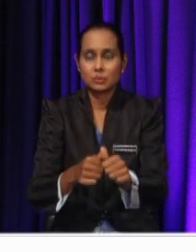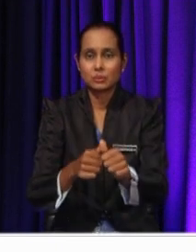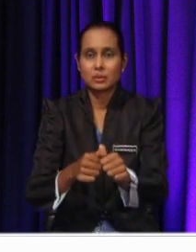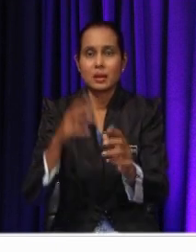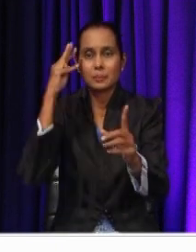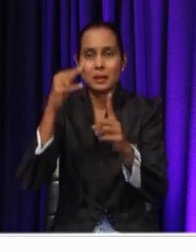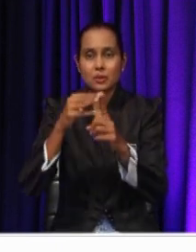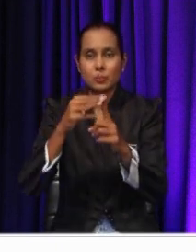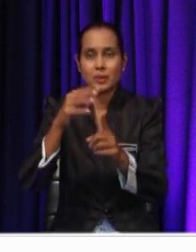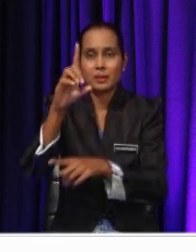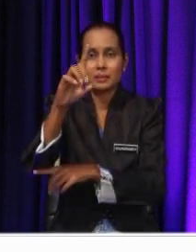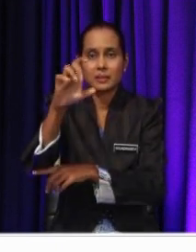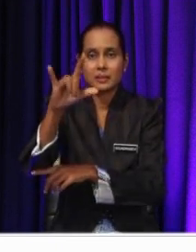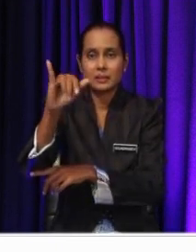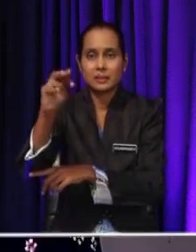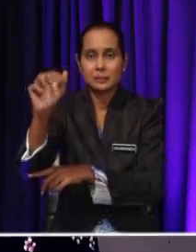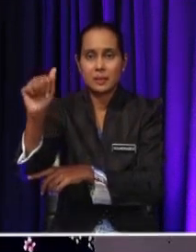melayari internet